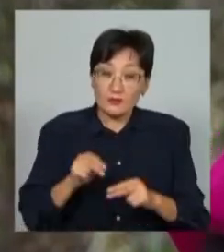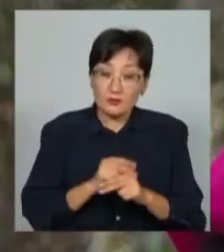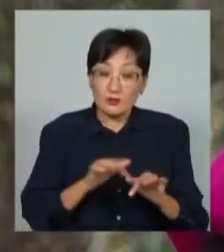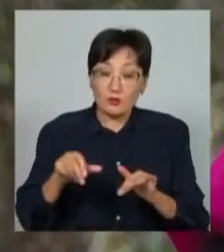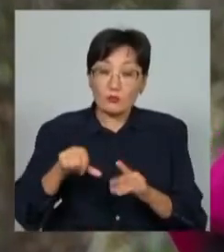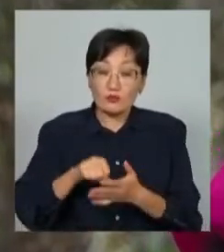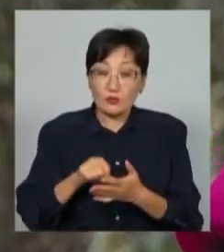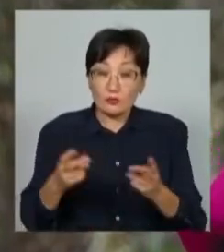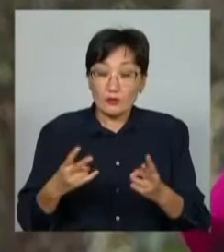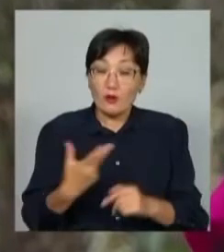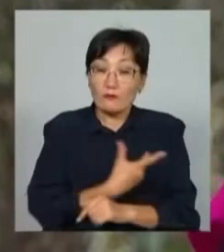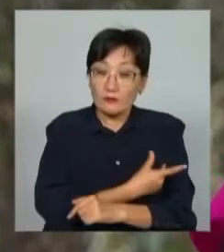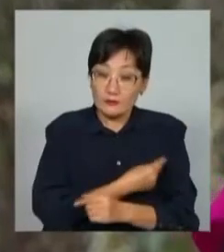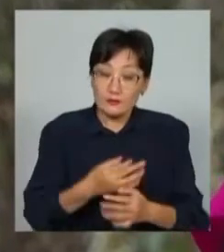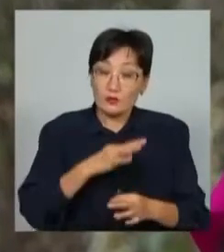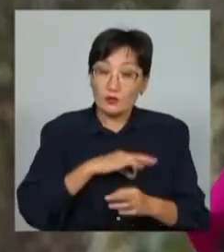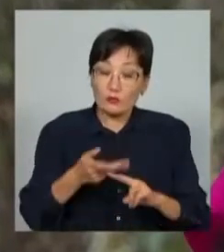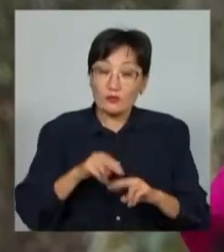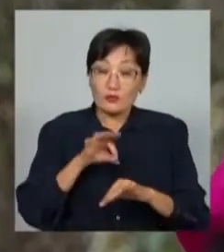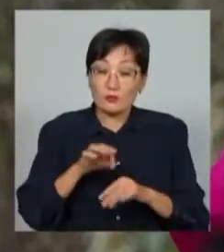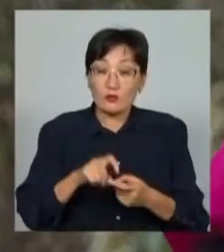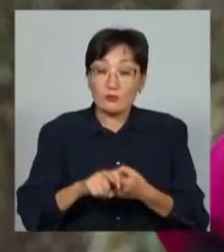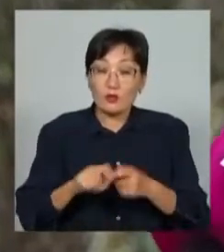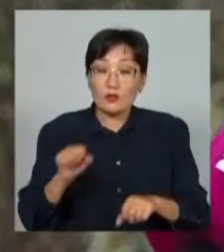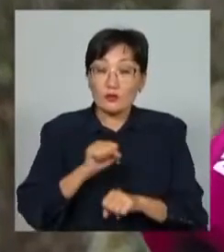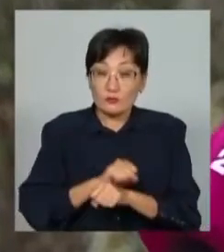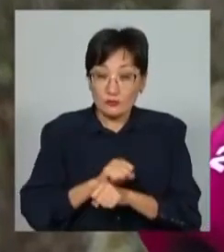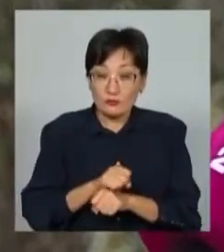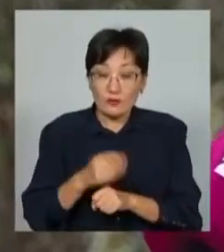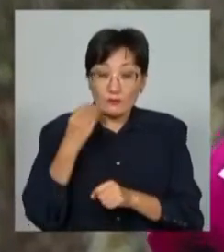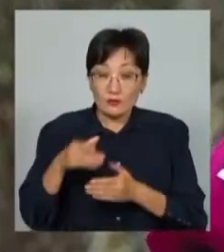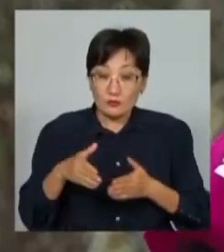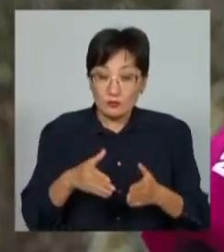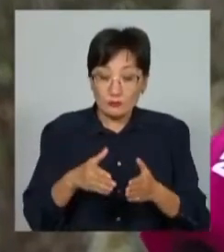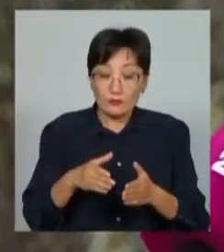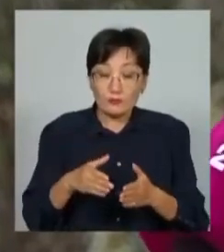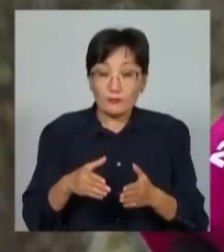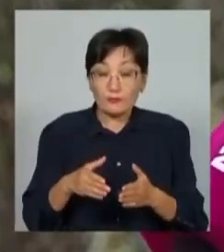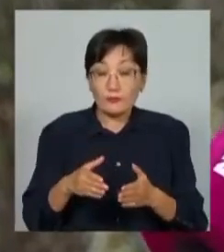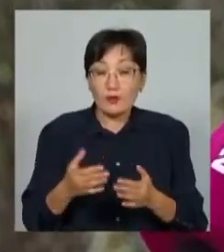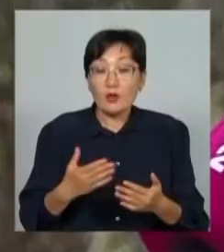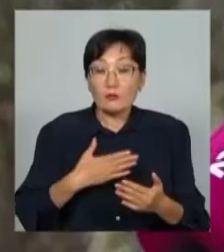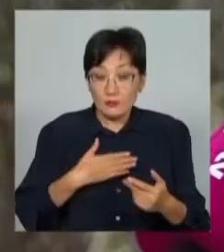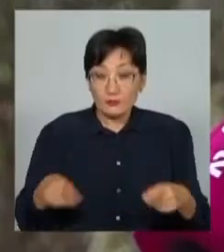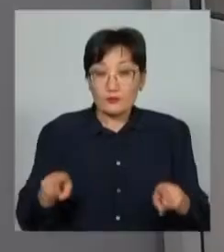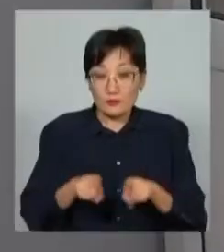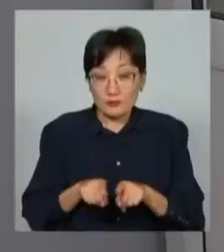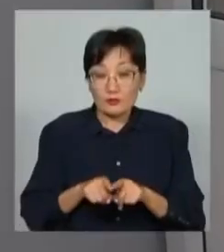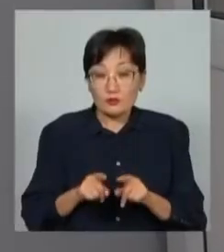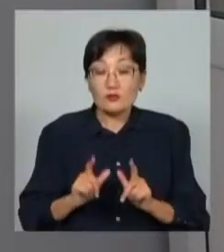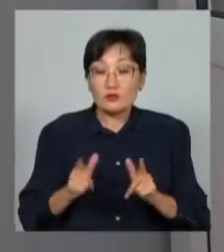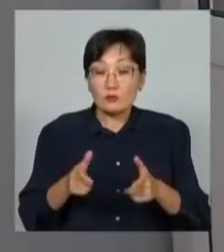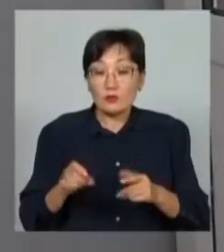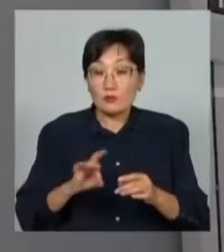Сондықтан вакцинаны салдыру осы індеттен құтылудың жолы деп ғалымдар айтып атыр. Менде қосыламын. Айта